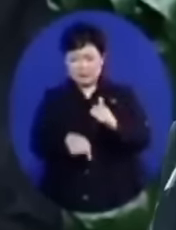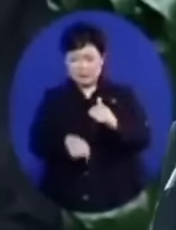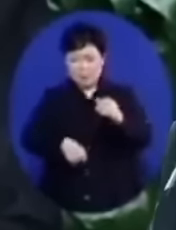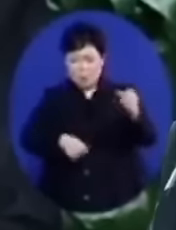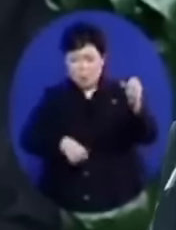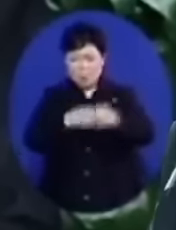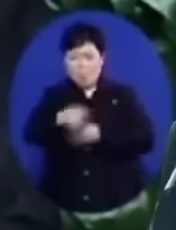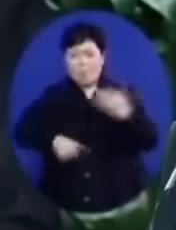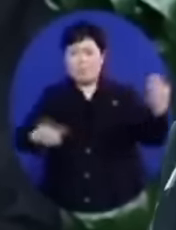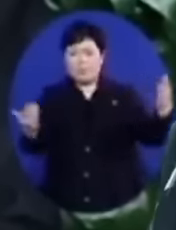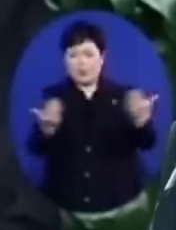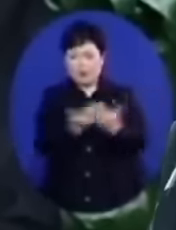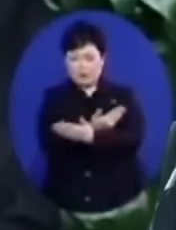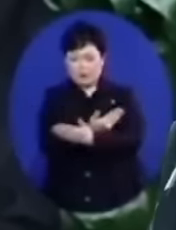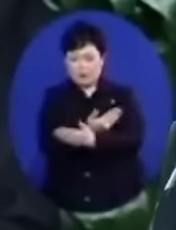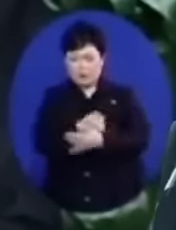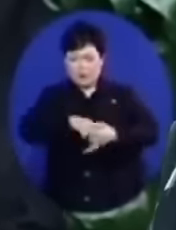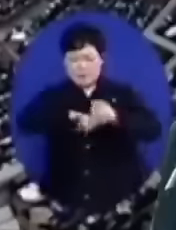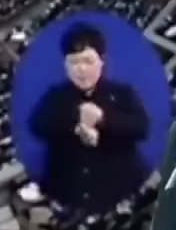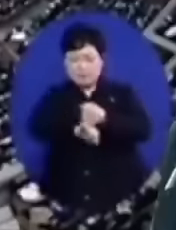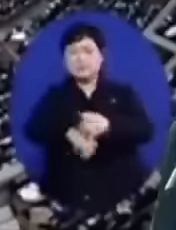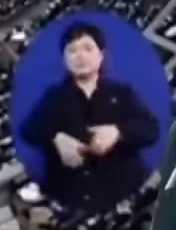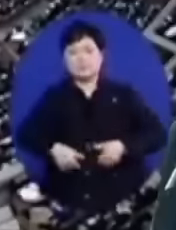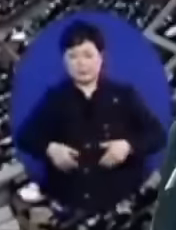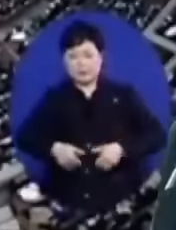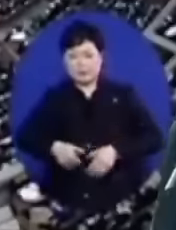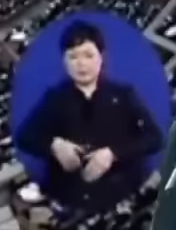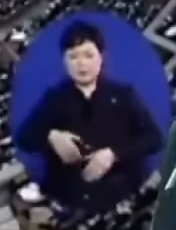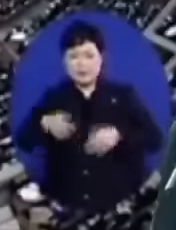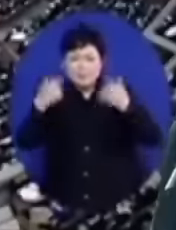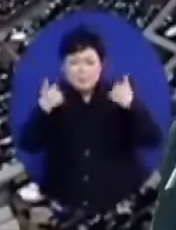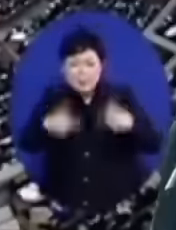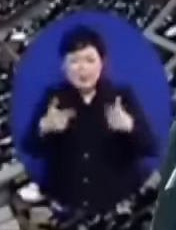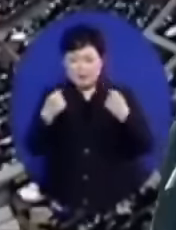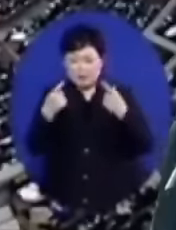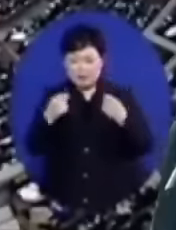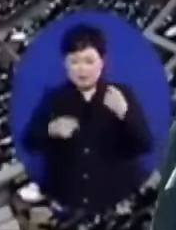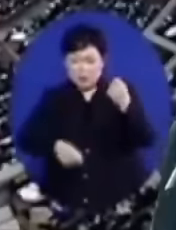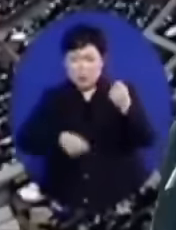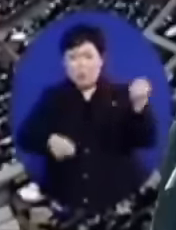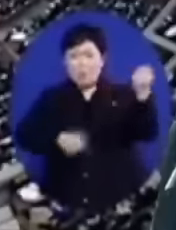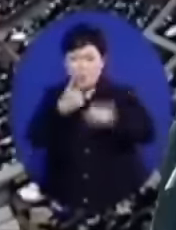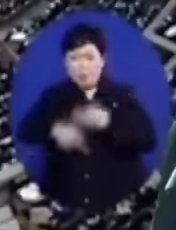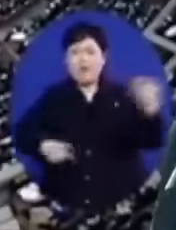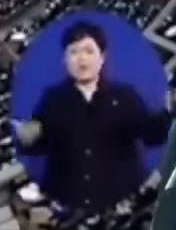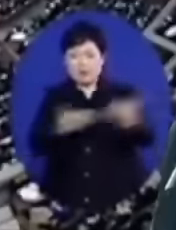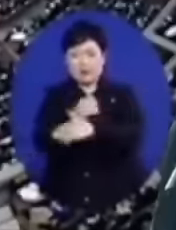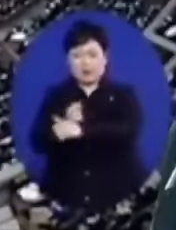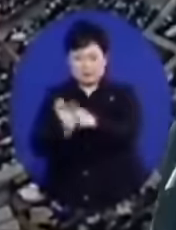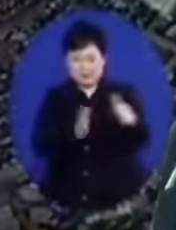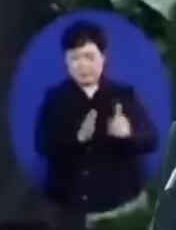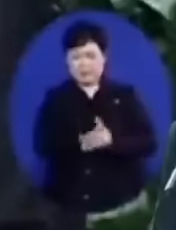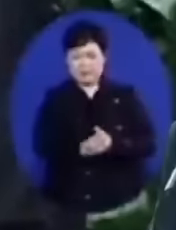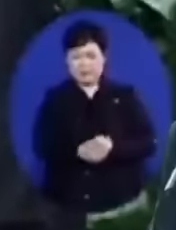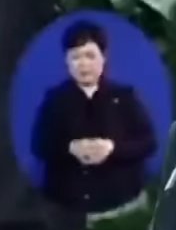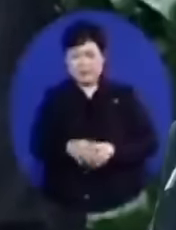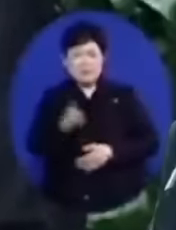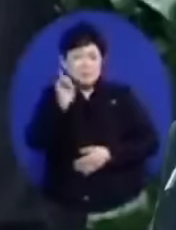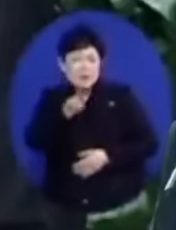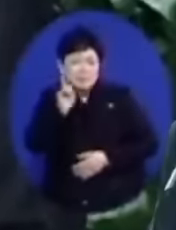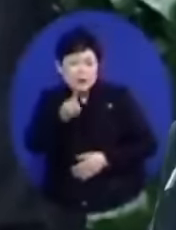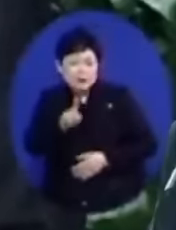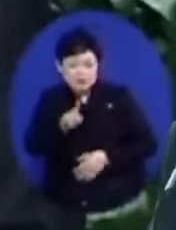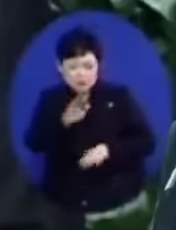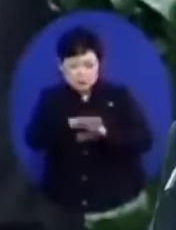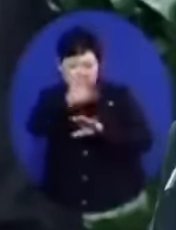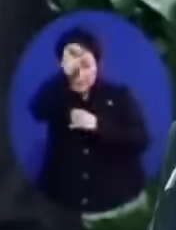회개라는 것이 절대적으로 필요한 것입니다. 매일같이 회개해야 되는 것입니다. 왜냐하면 매일같이 우리가 손발을